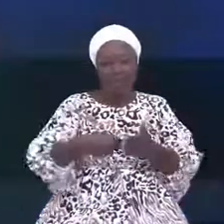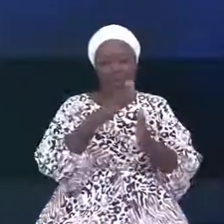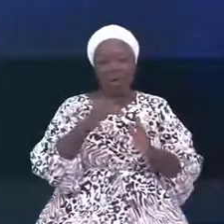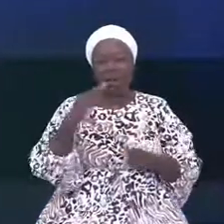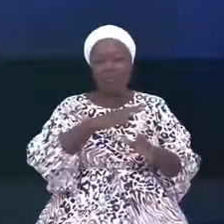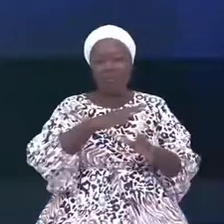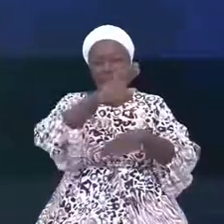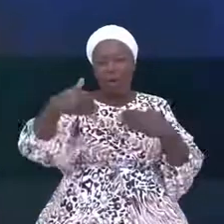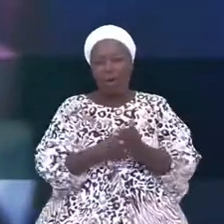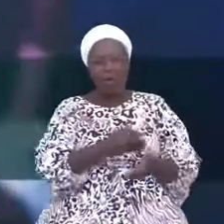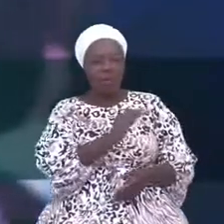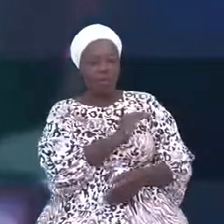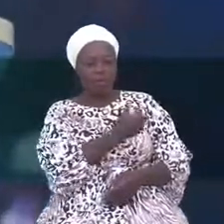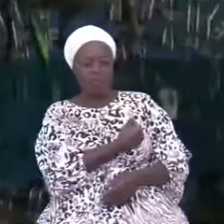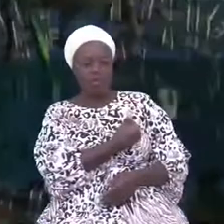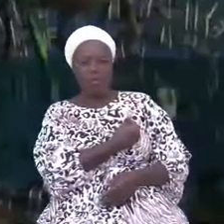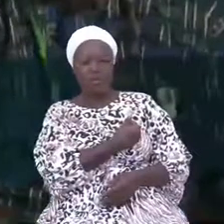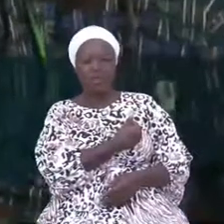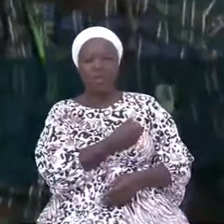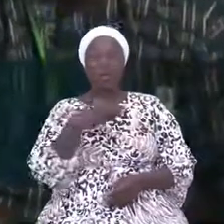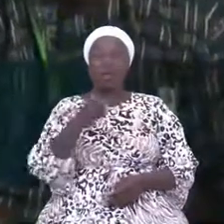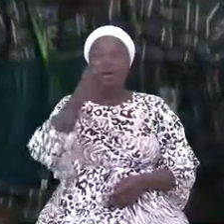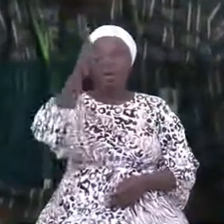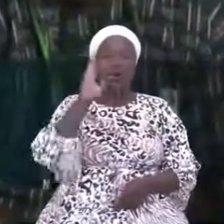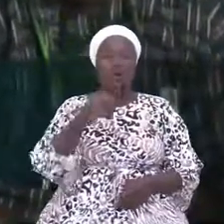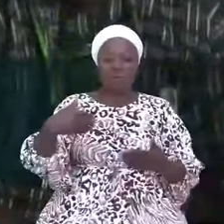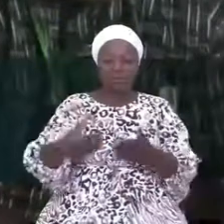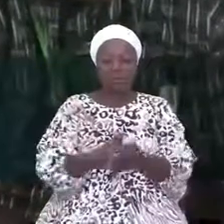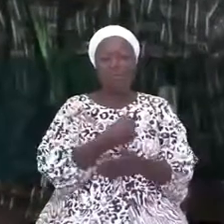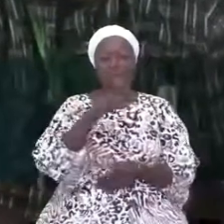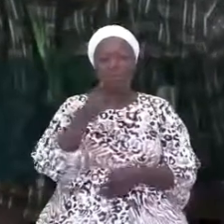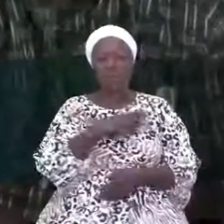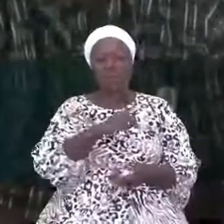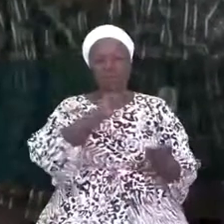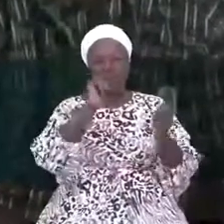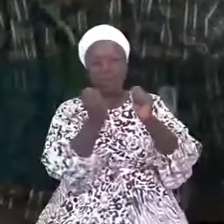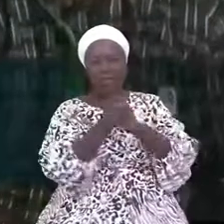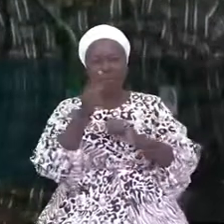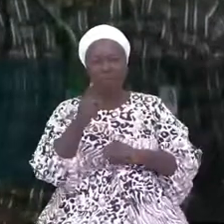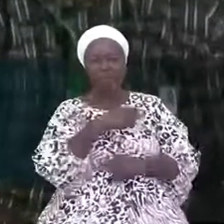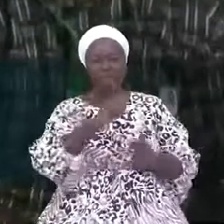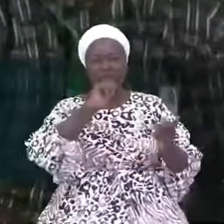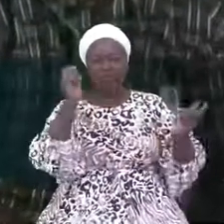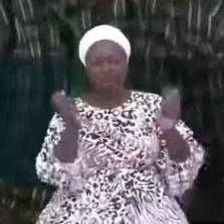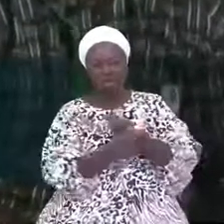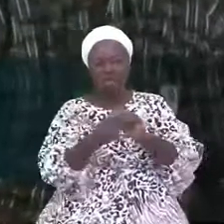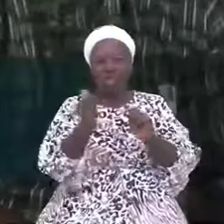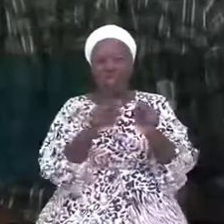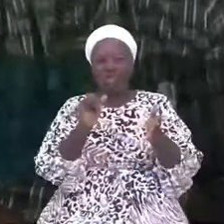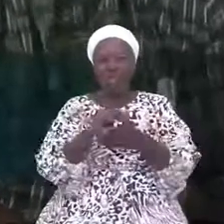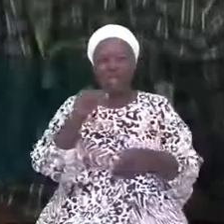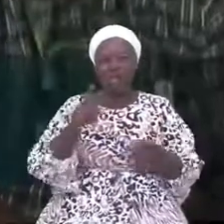pour le renouvellement de toutes les âmes. Il va te renouveler, il va transformer ta